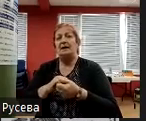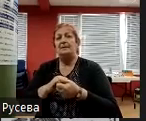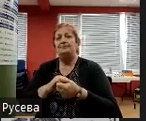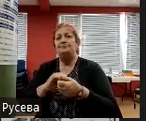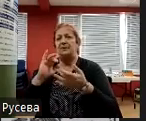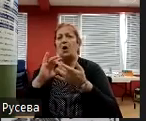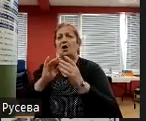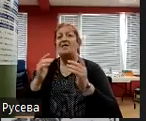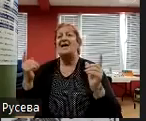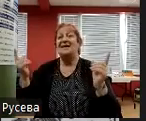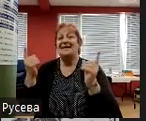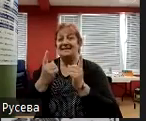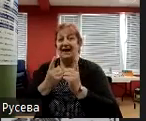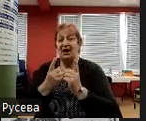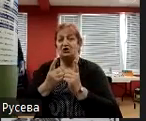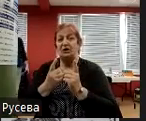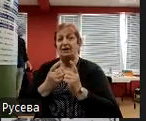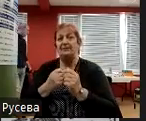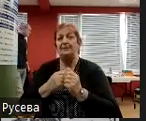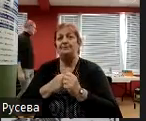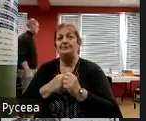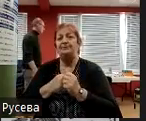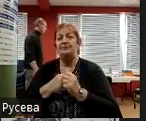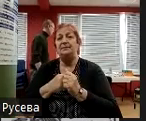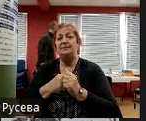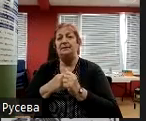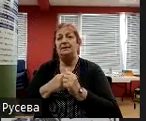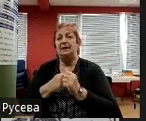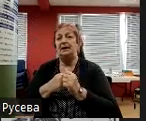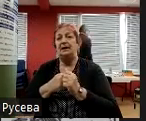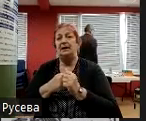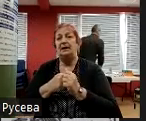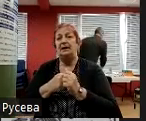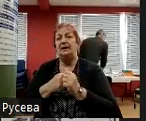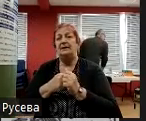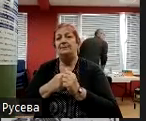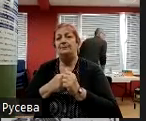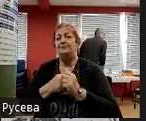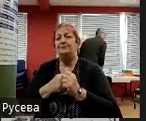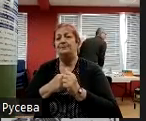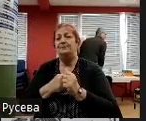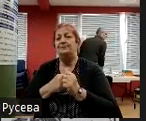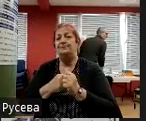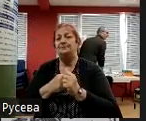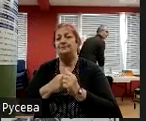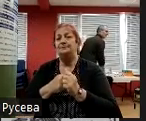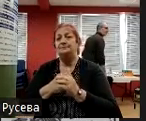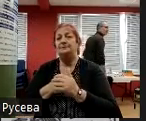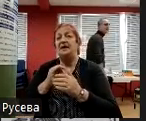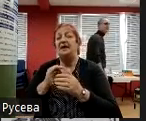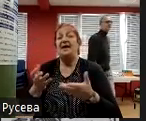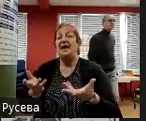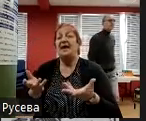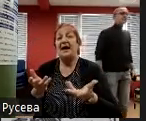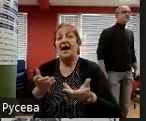онлайн срещи, интернет срещи и как